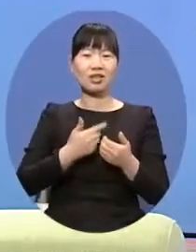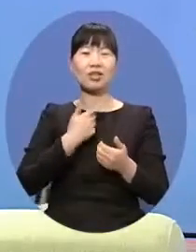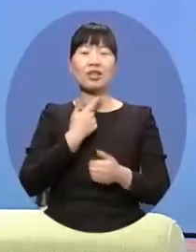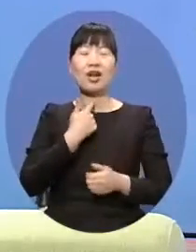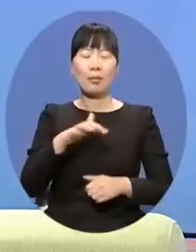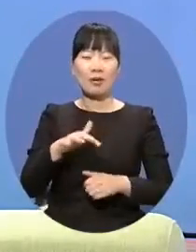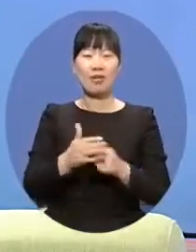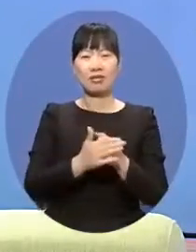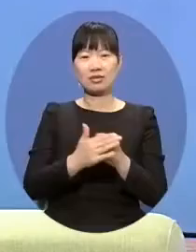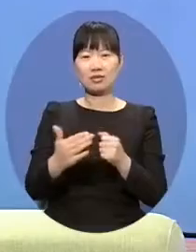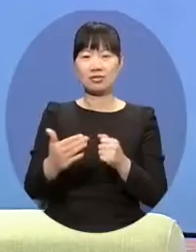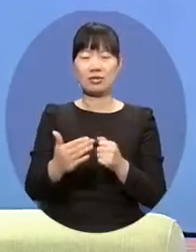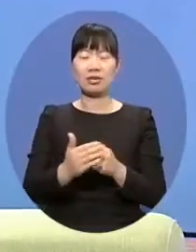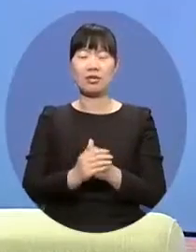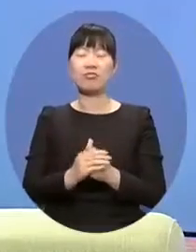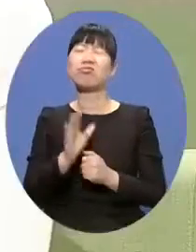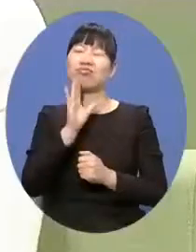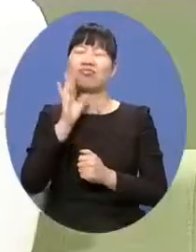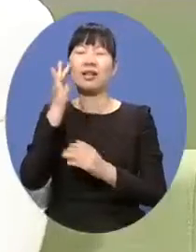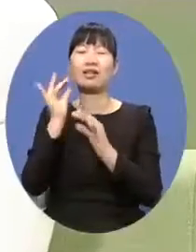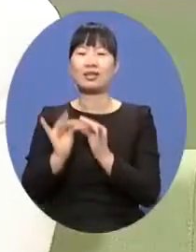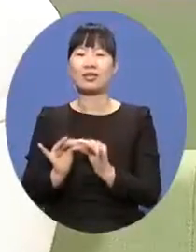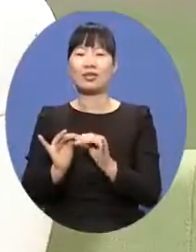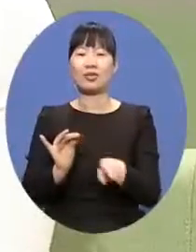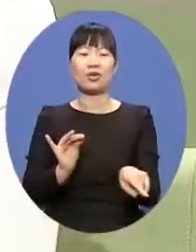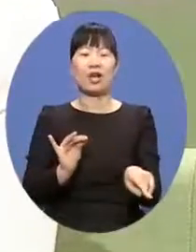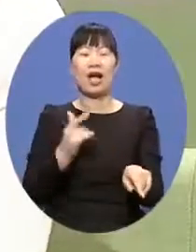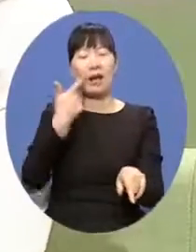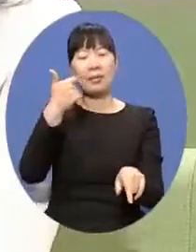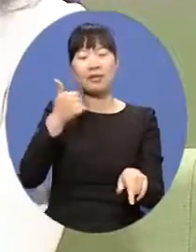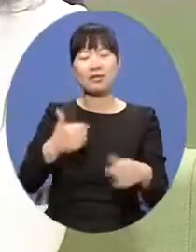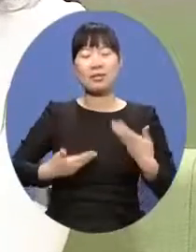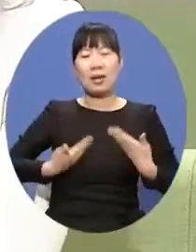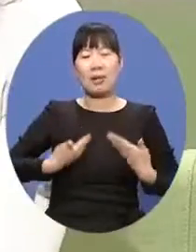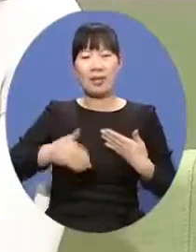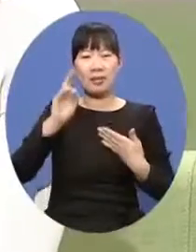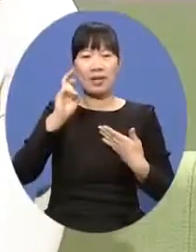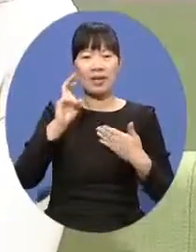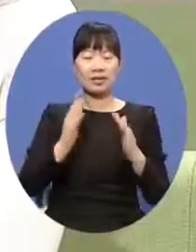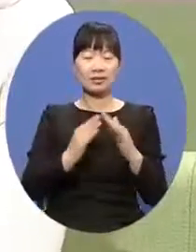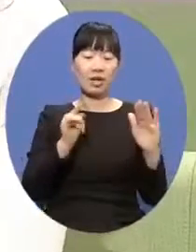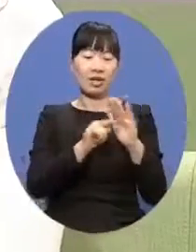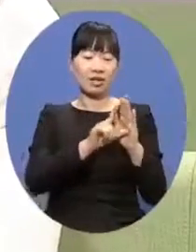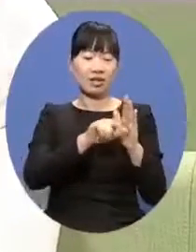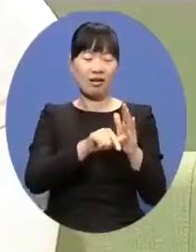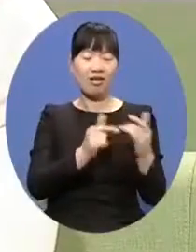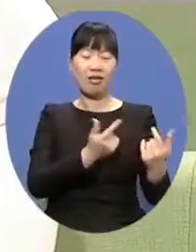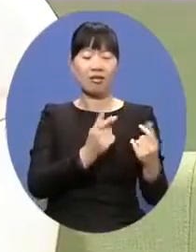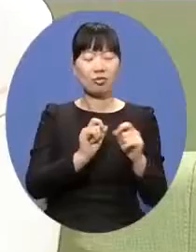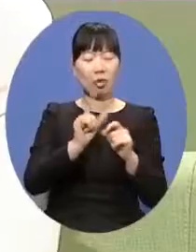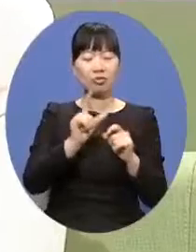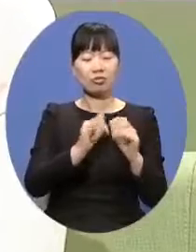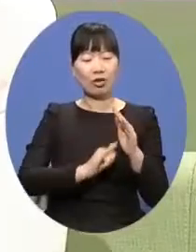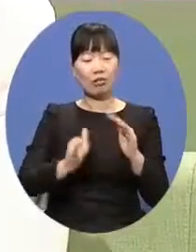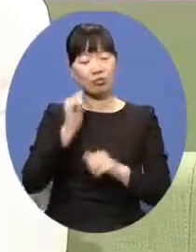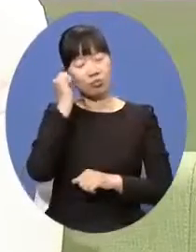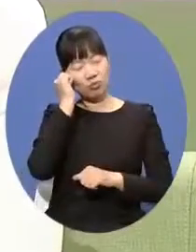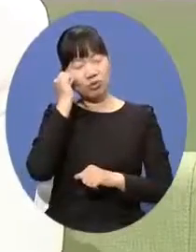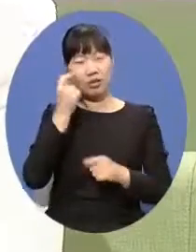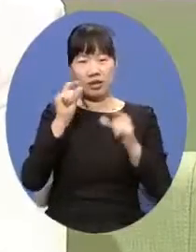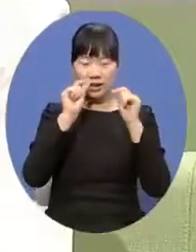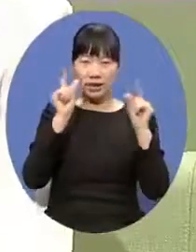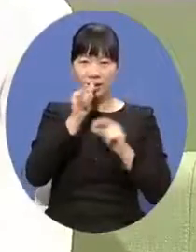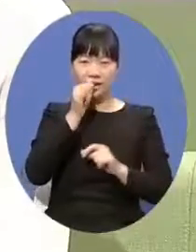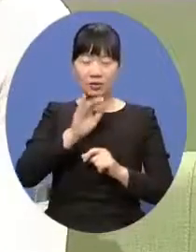네. 어색하실 거예요. 왜냐하면 바쁘시잖아요. 그러니까 집에 돌아가셨을 때 다 자고 있거나 또 혹은